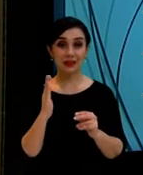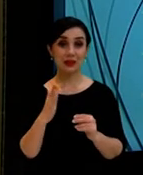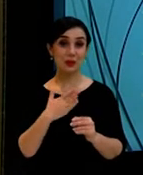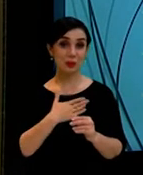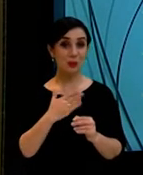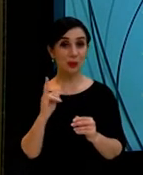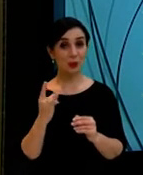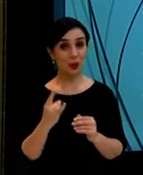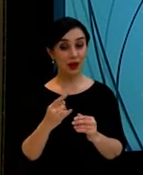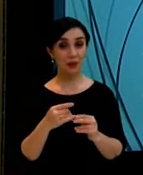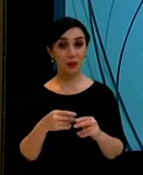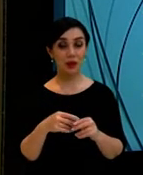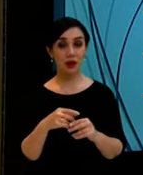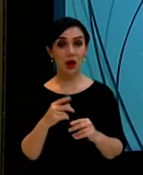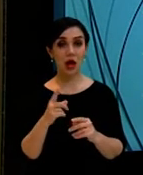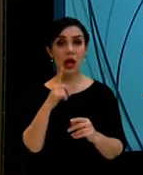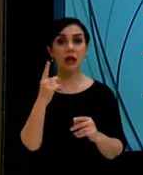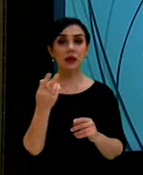bolam. Yashinchi.